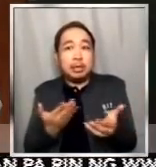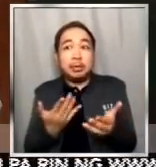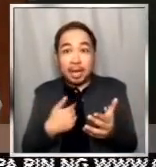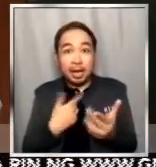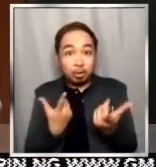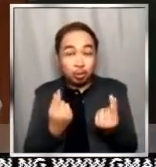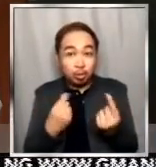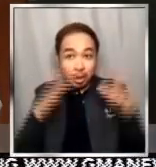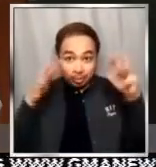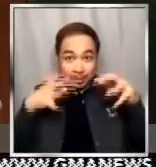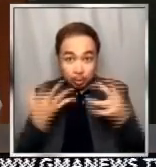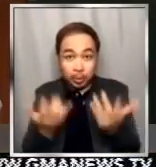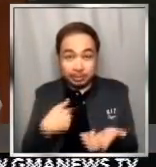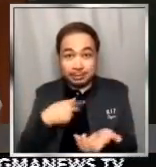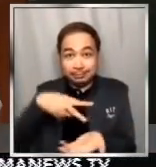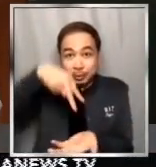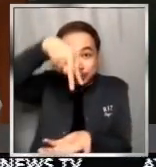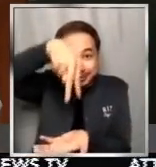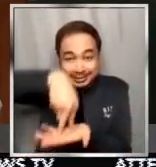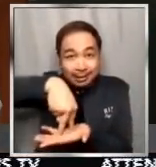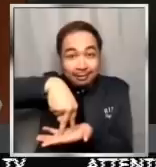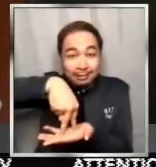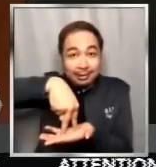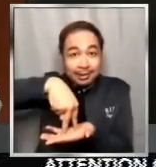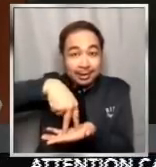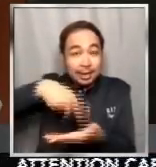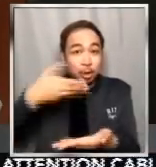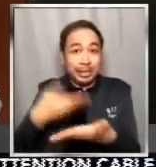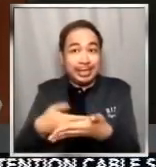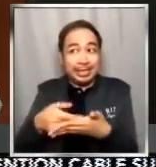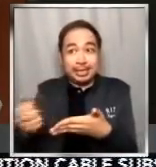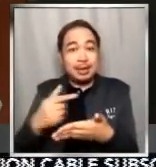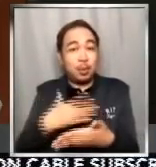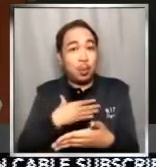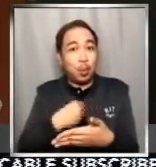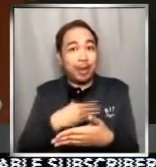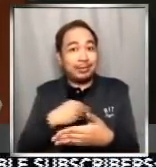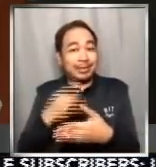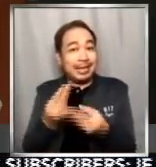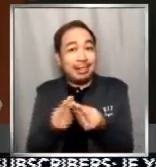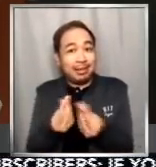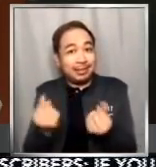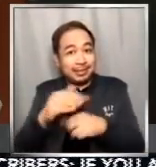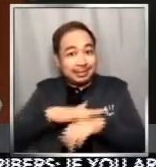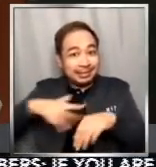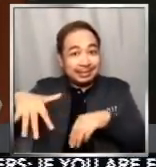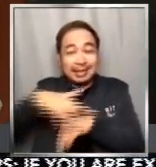sa White Sun ni Roy, si Mato?